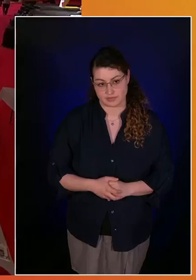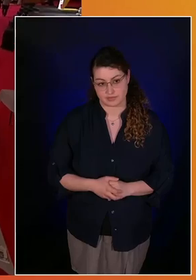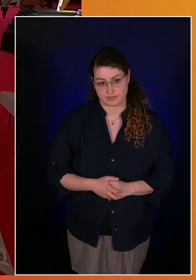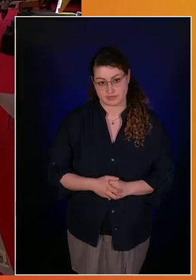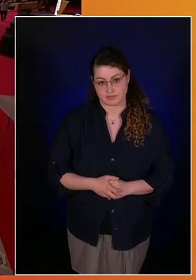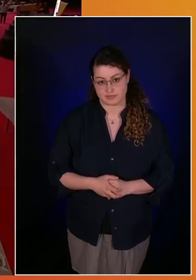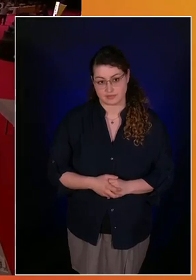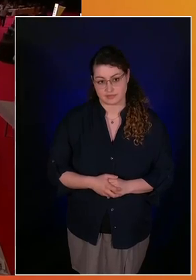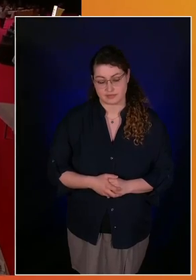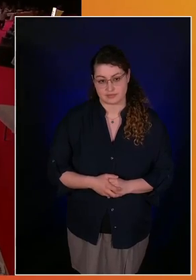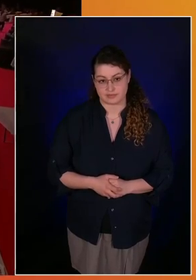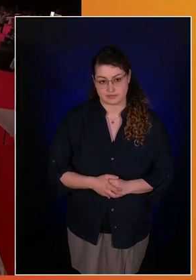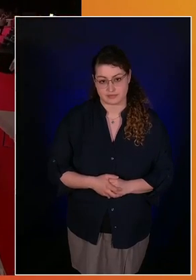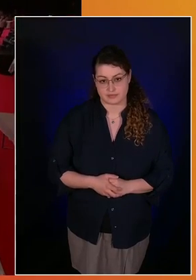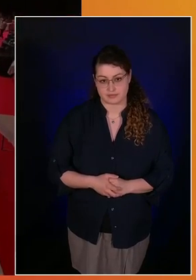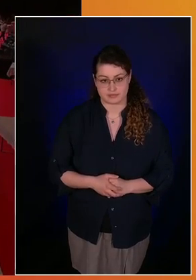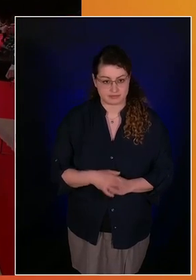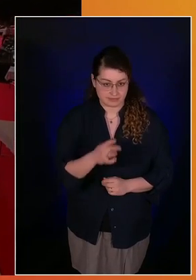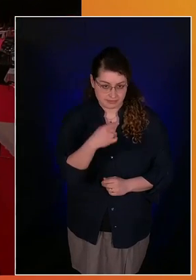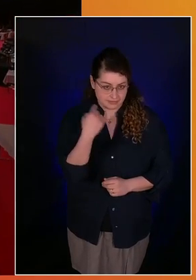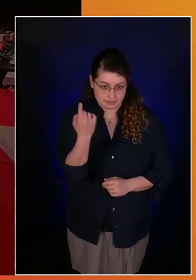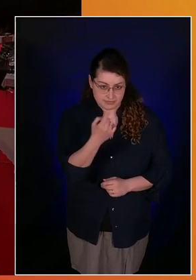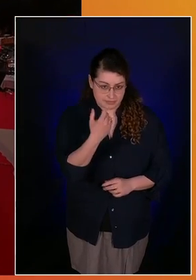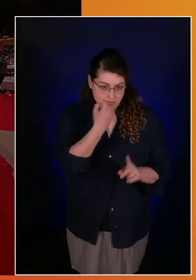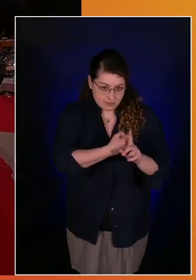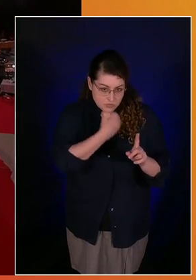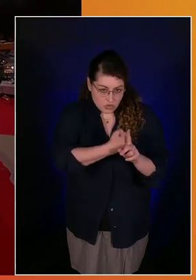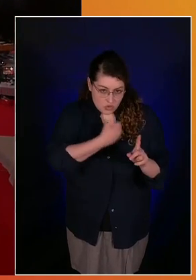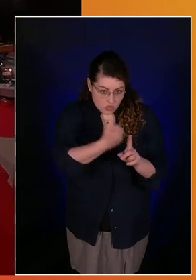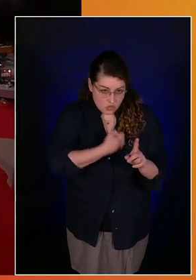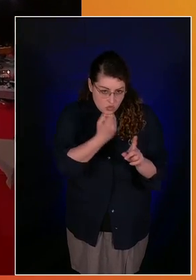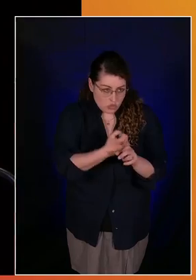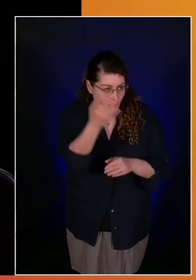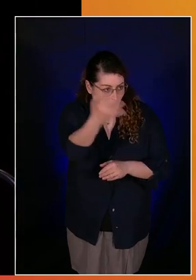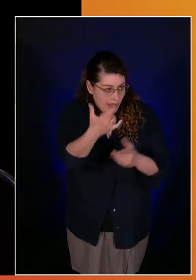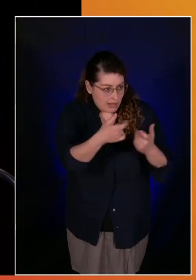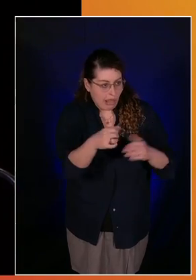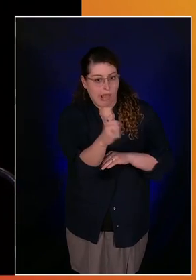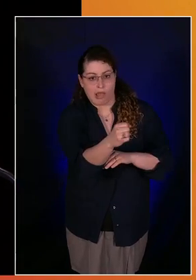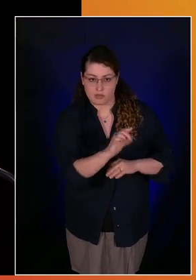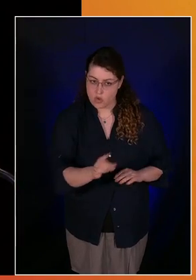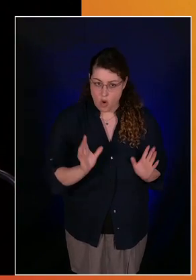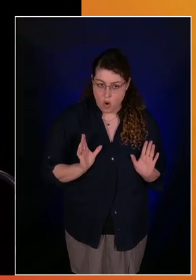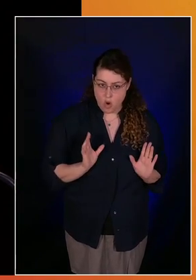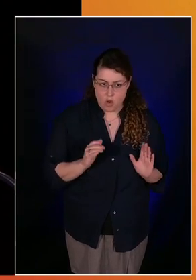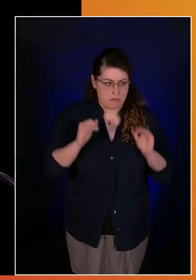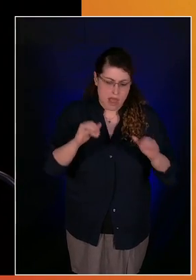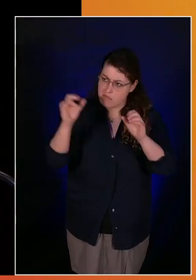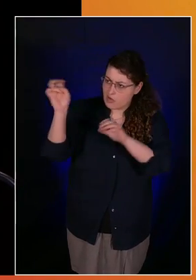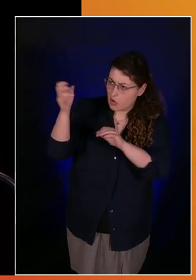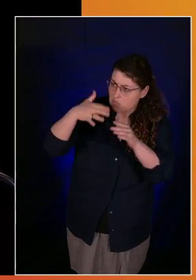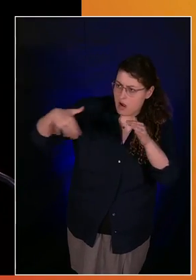allez et personne niit la lutte de Gardin de mes camarades vraiment quoi ni celle de l'environnement